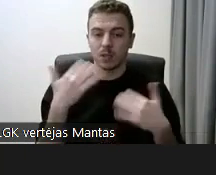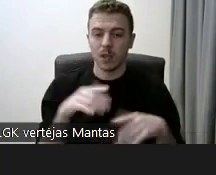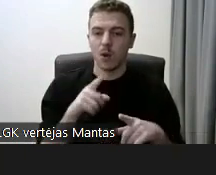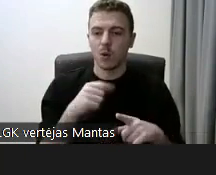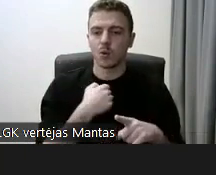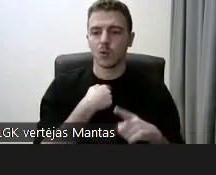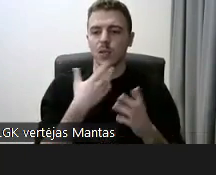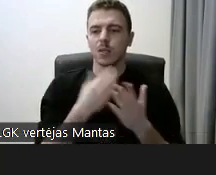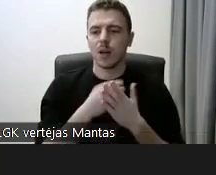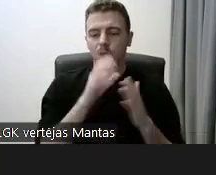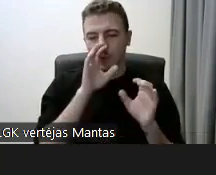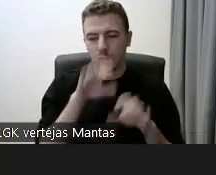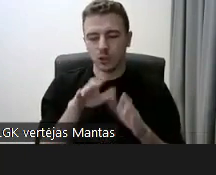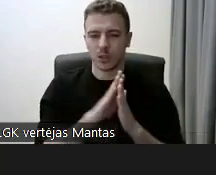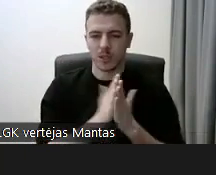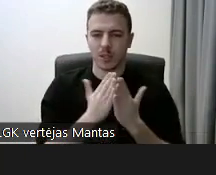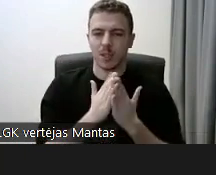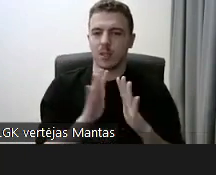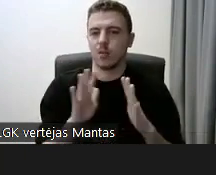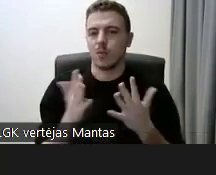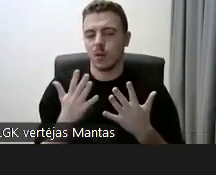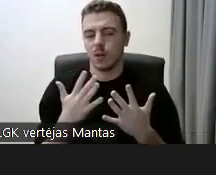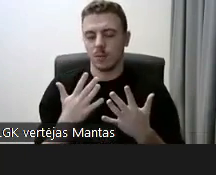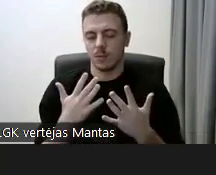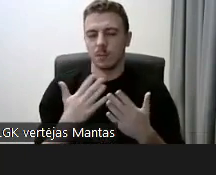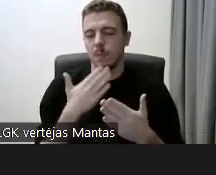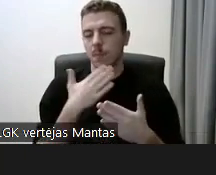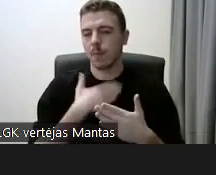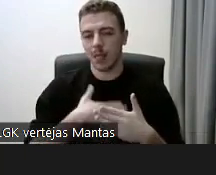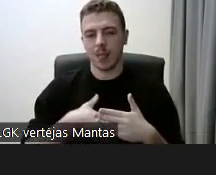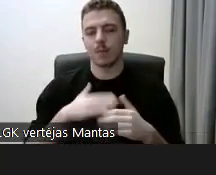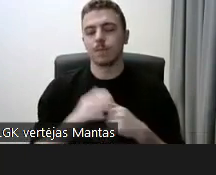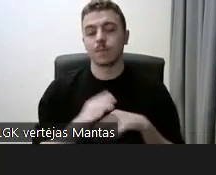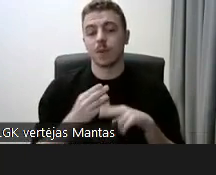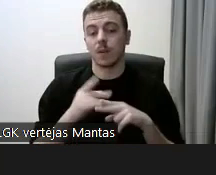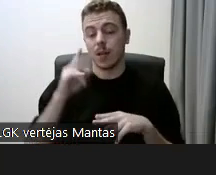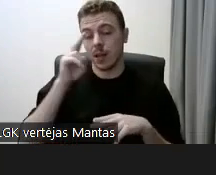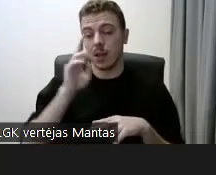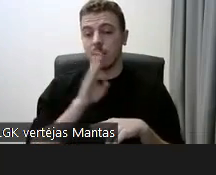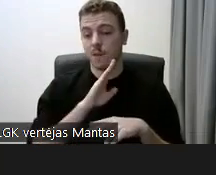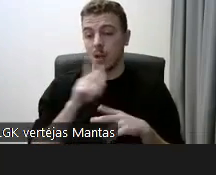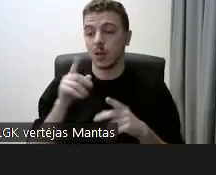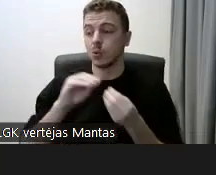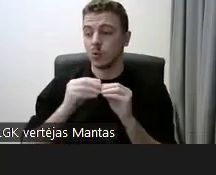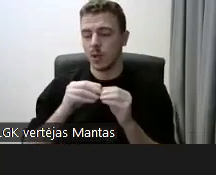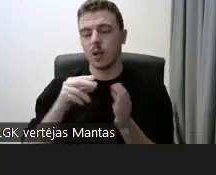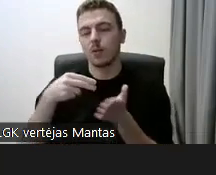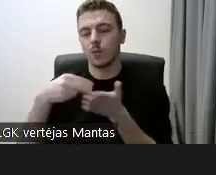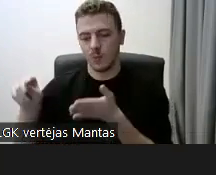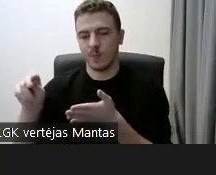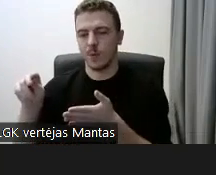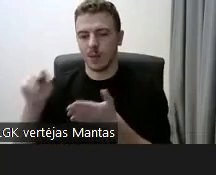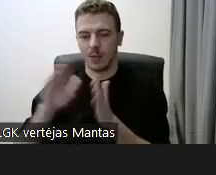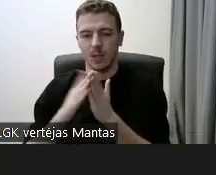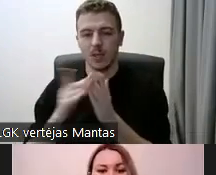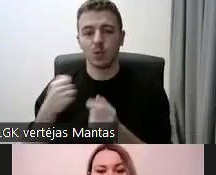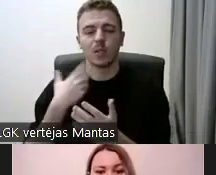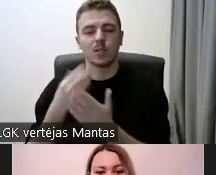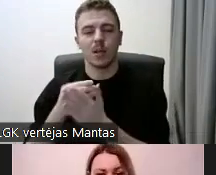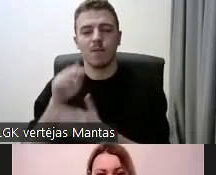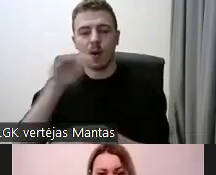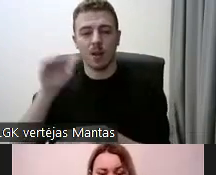savo mylimas knygas ir tėvai kartu su ja nutarę, tas knygas yra nupirkę. Ji turi savo lentynėlę